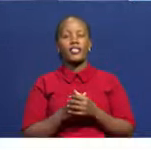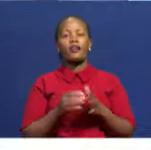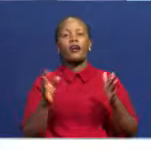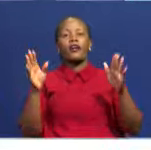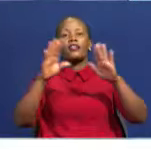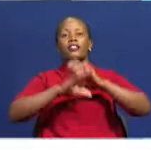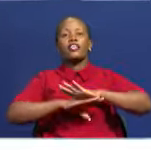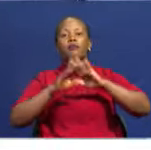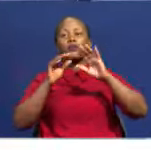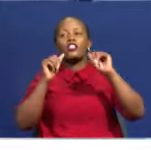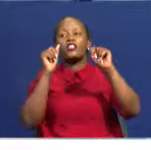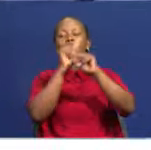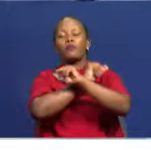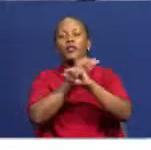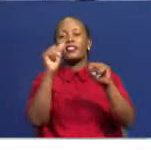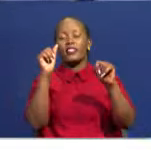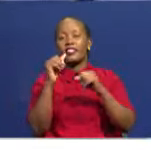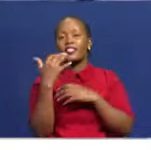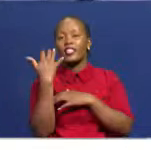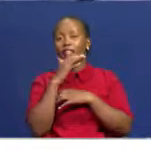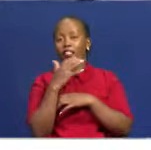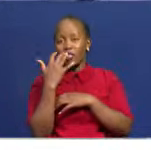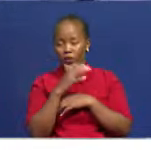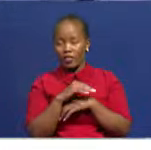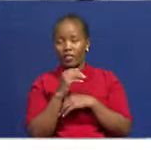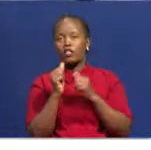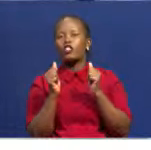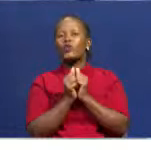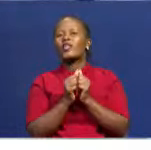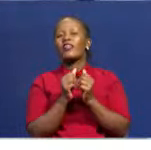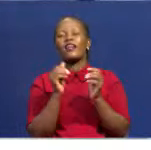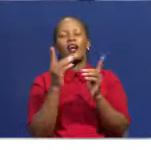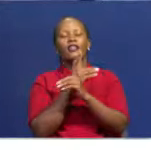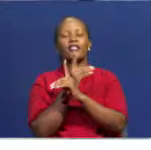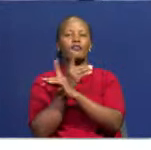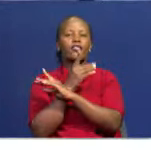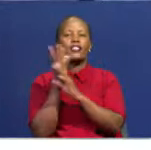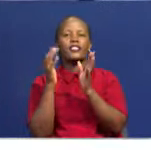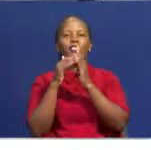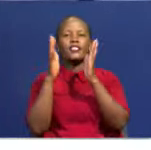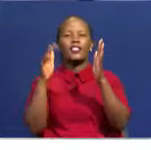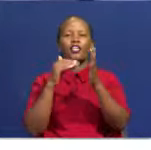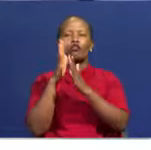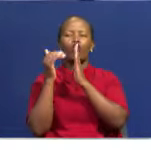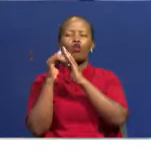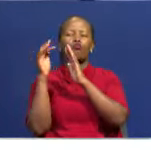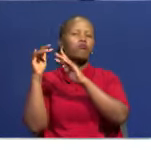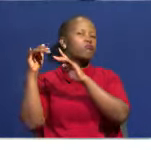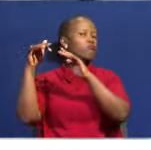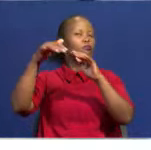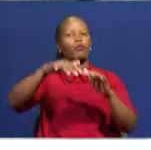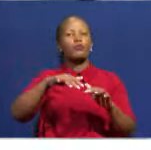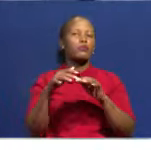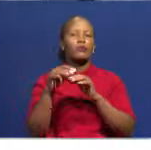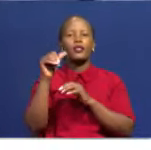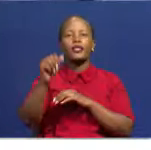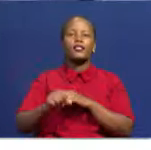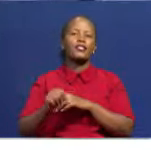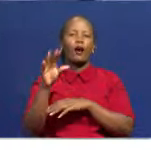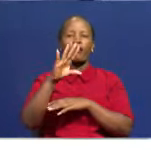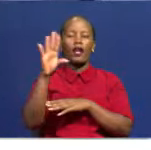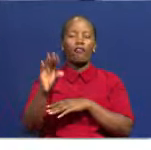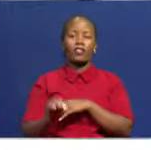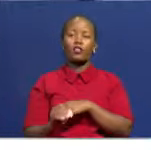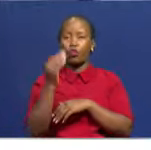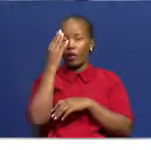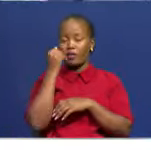Rigathi Gachagua alikuwa miongoni mwa viongozi wa ulimwengu waliojumuika jijini Pretoria nchini Afrika Kusini